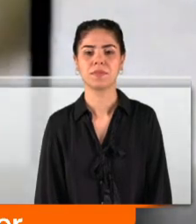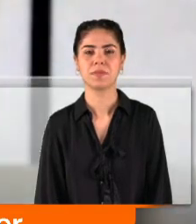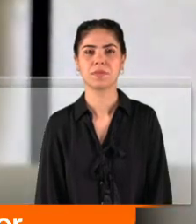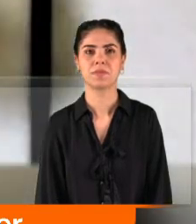abone ol